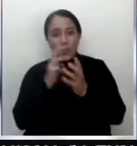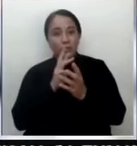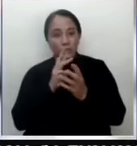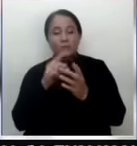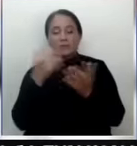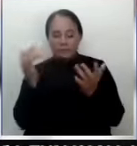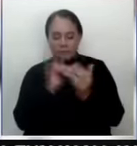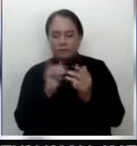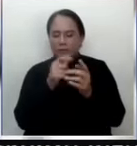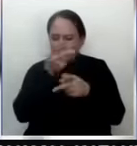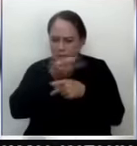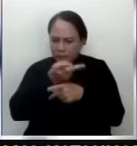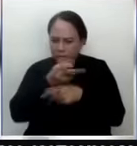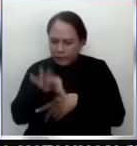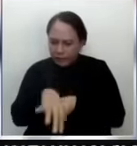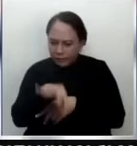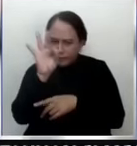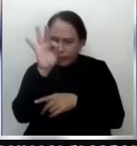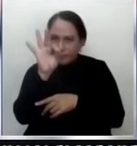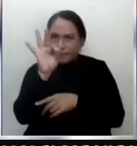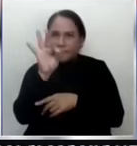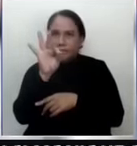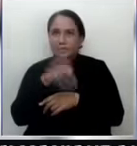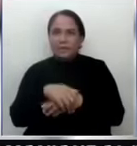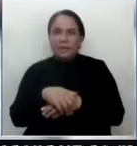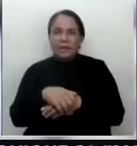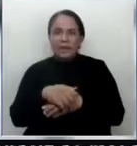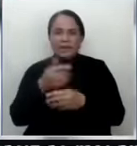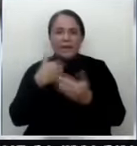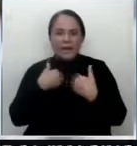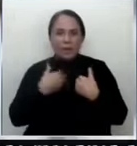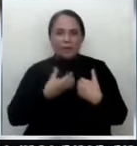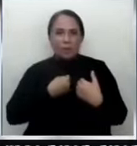capability to strike them. So meron siyang torpedo